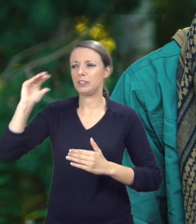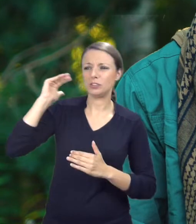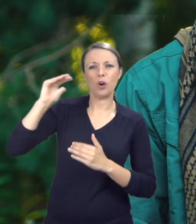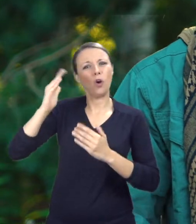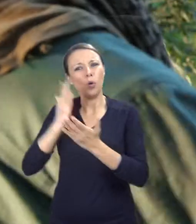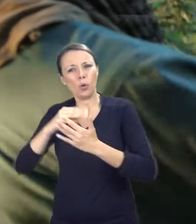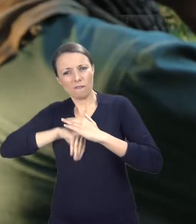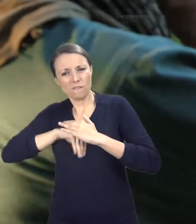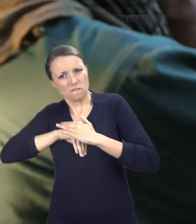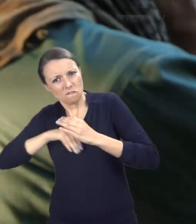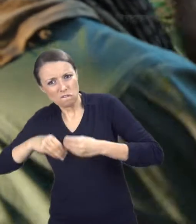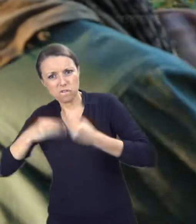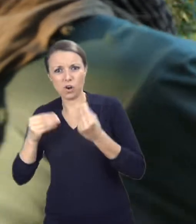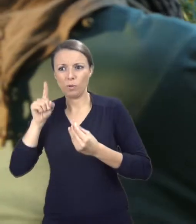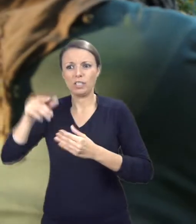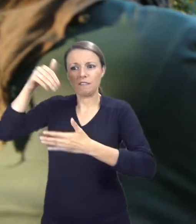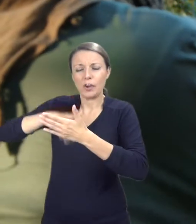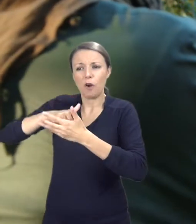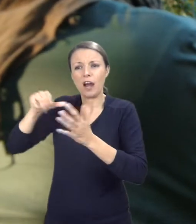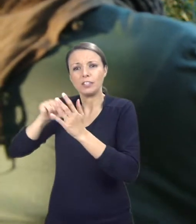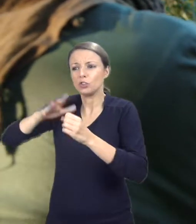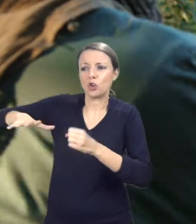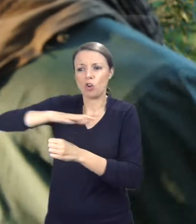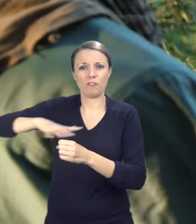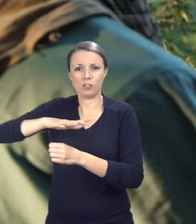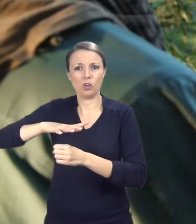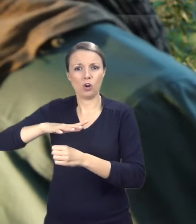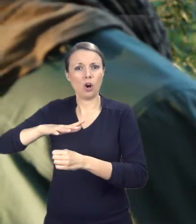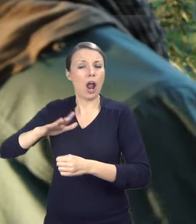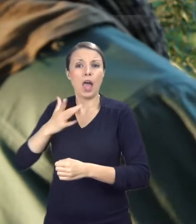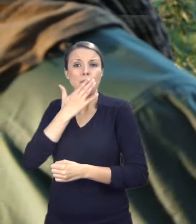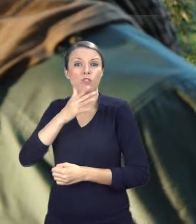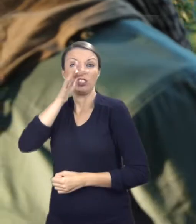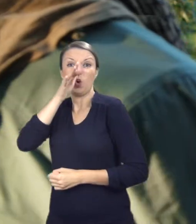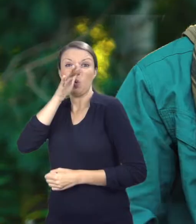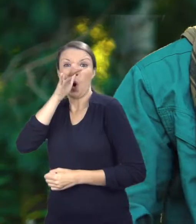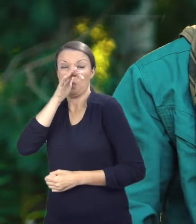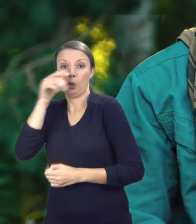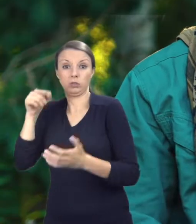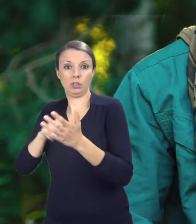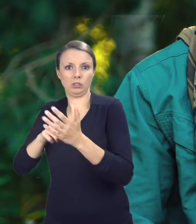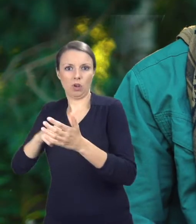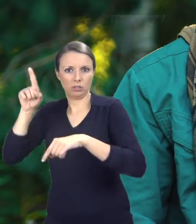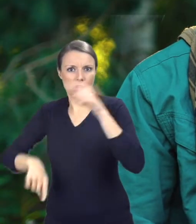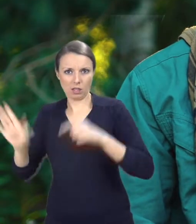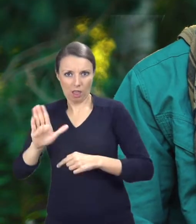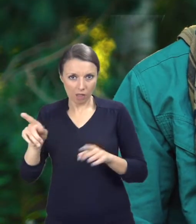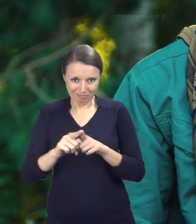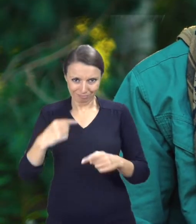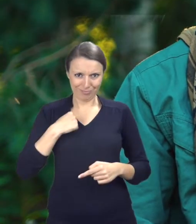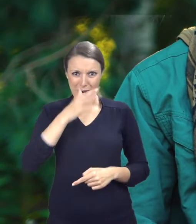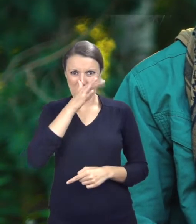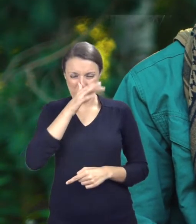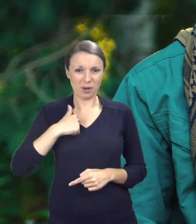I ja nie mówię, że łobuz jest... Bycie łobuzem jest czymś złym, bo ja sama jestem łobuzem i sobie myślę, że fajnie